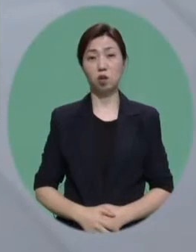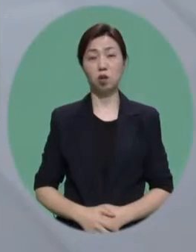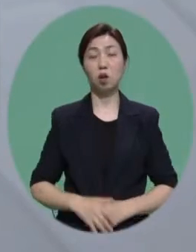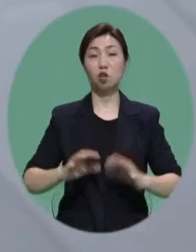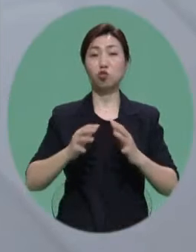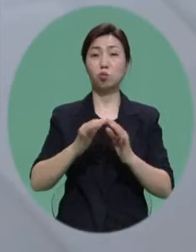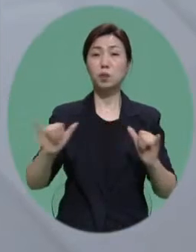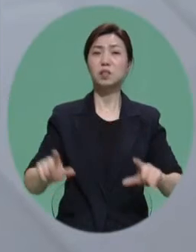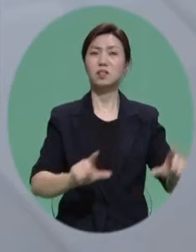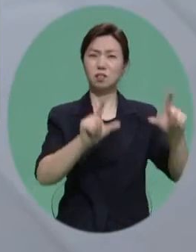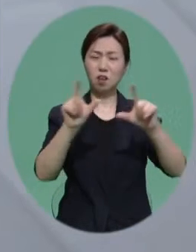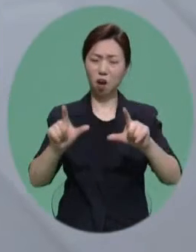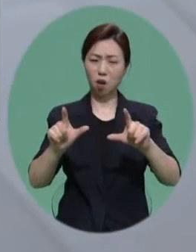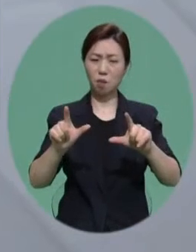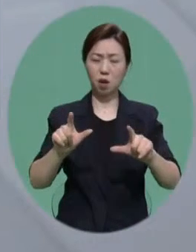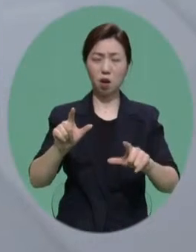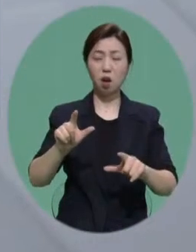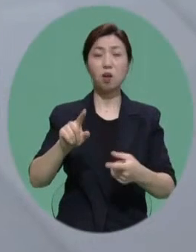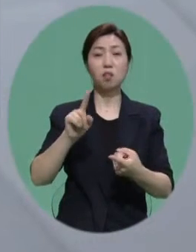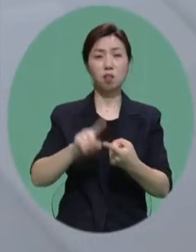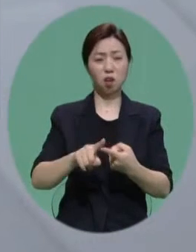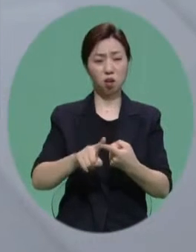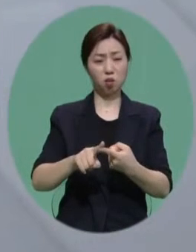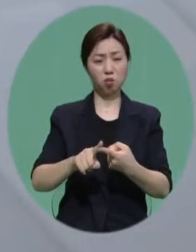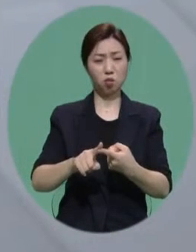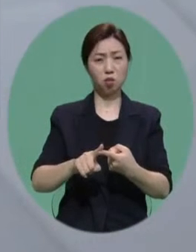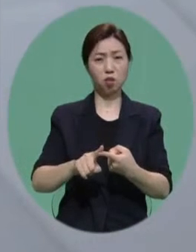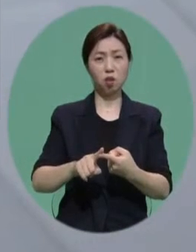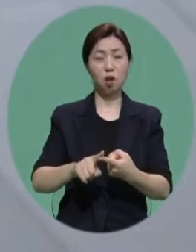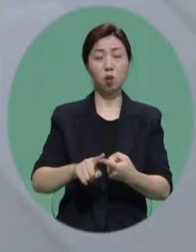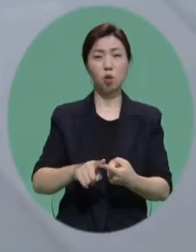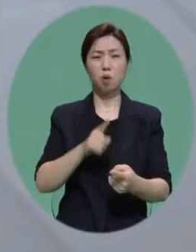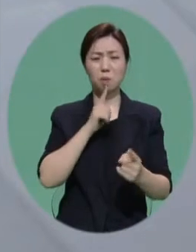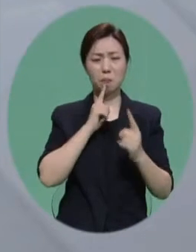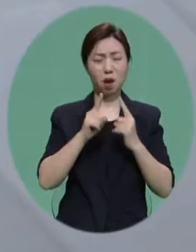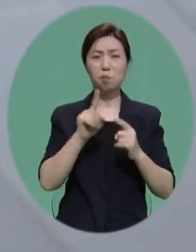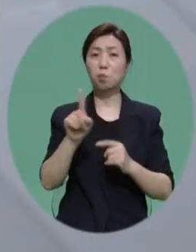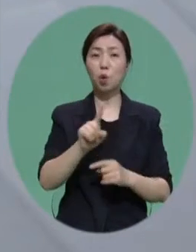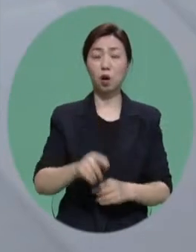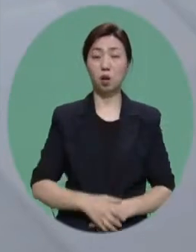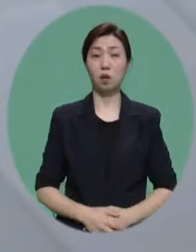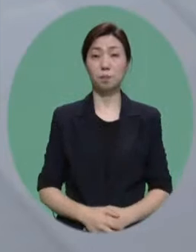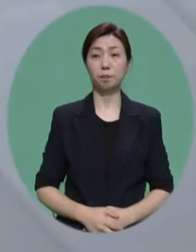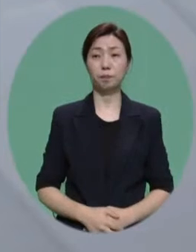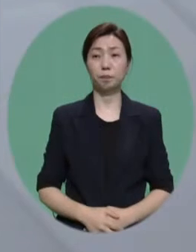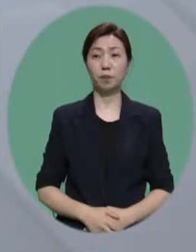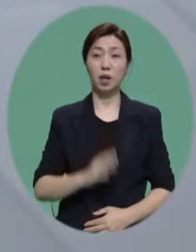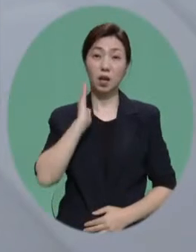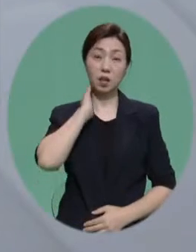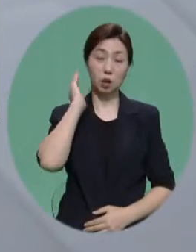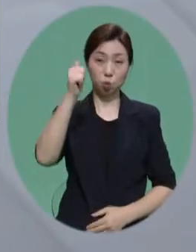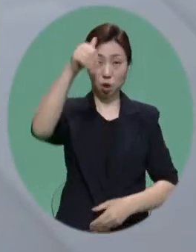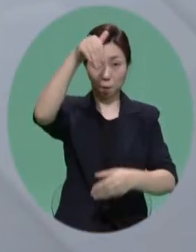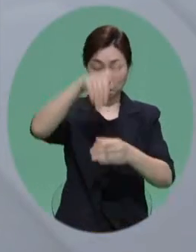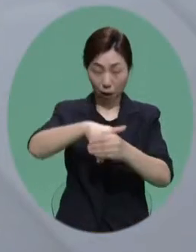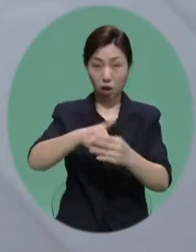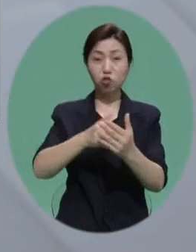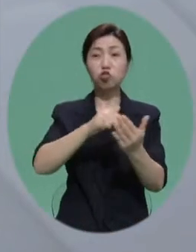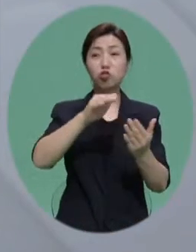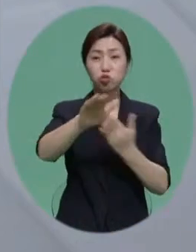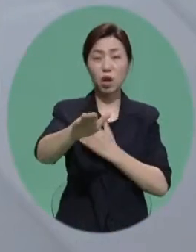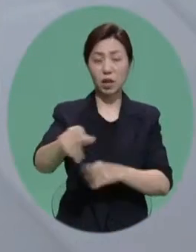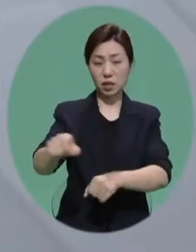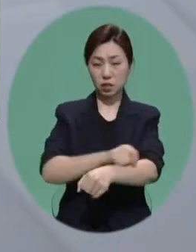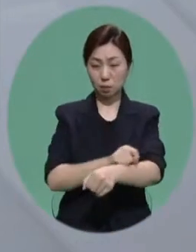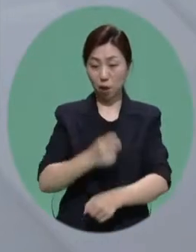계속 이러시는 거 예가 안됩니다 제가 그 산아제한 드리겠습니다 이거 대통령 선거가 끝나더라도 특검 해가지고